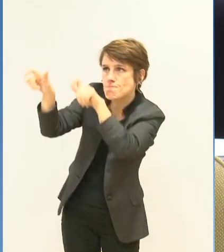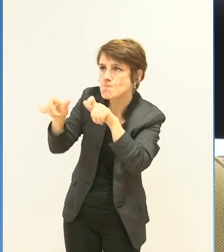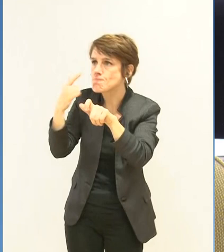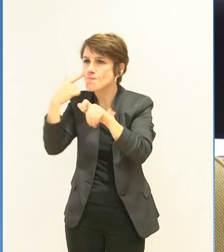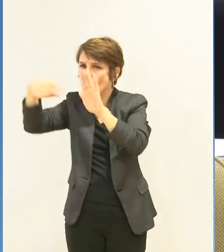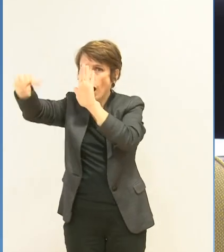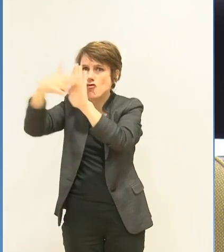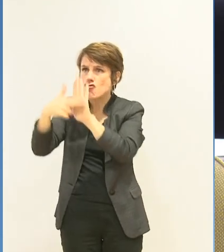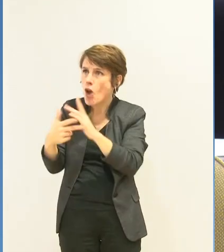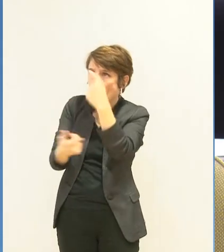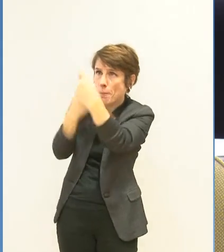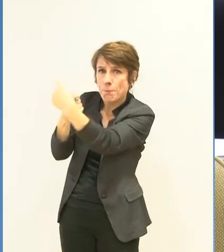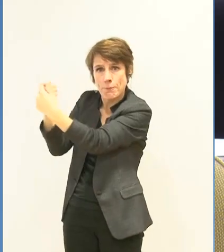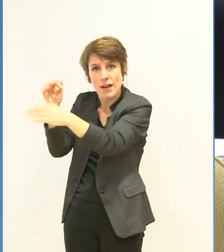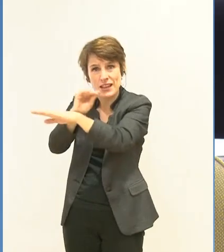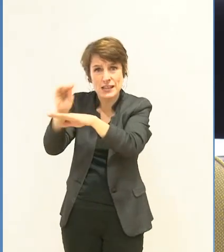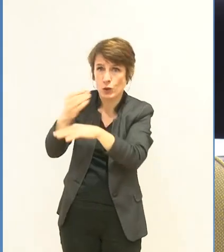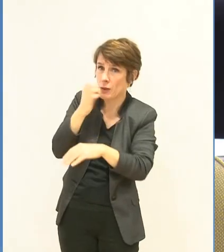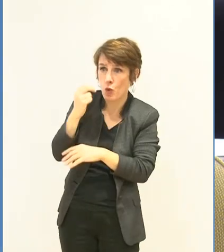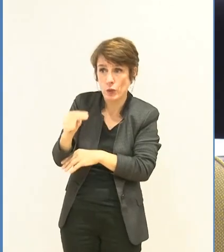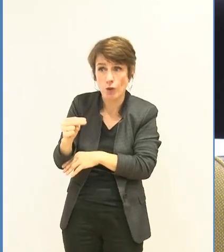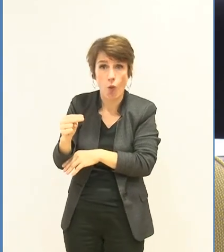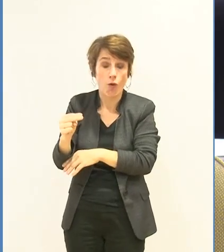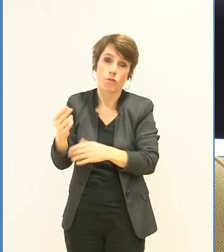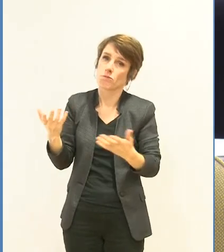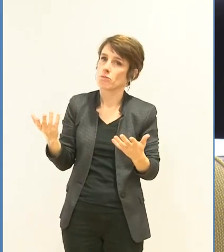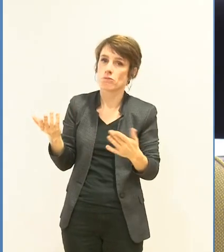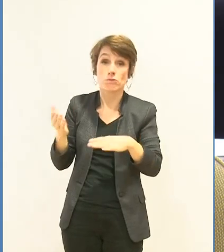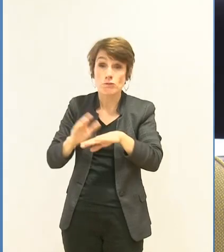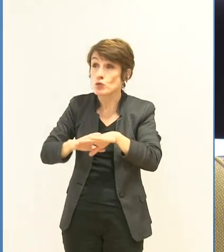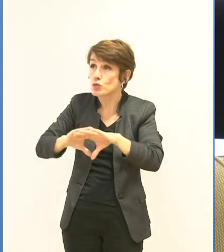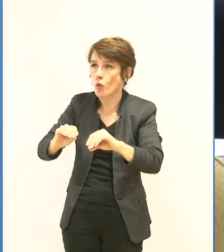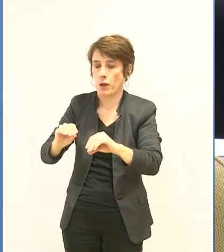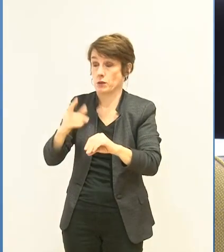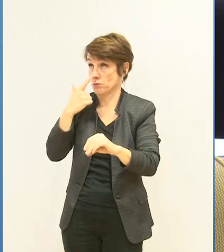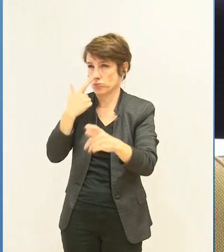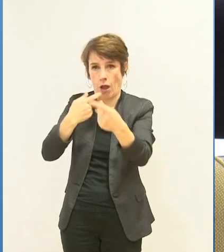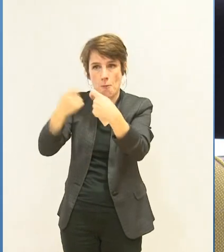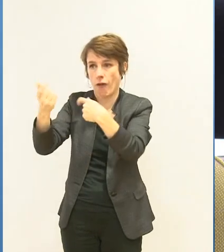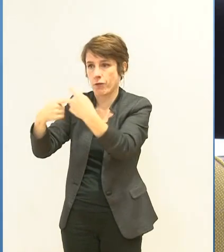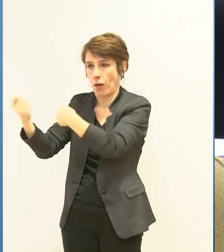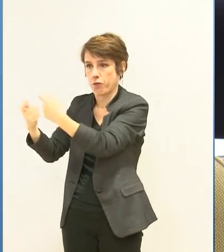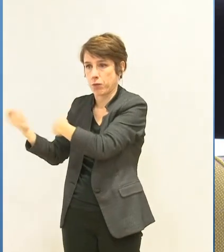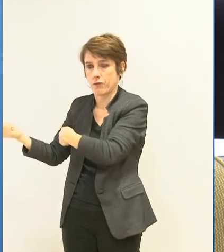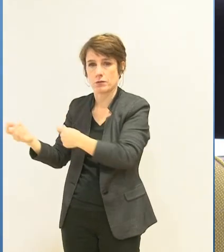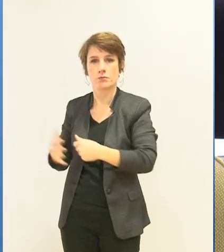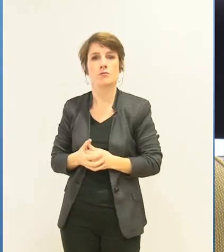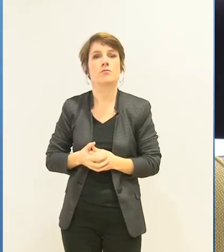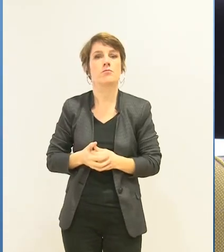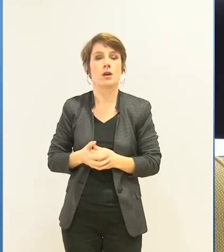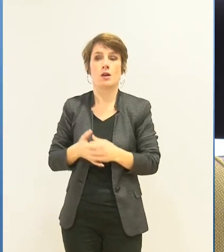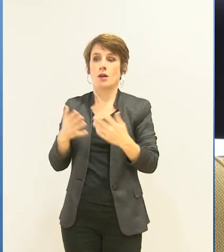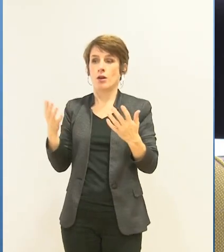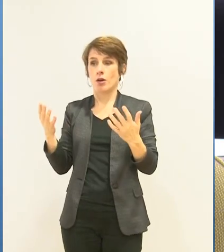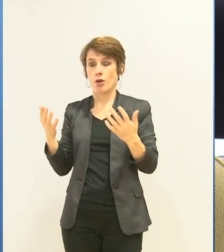les règlements en matière de sécurité ce qui a de nombreux écarts n'était pas le cas des irrégularités